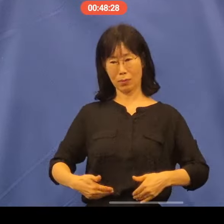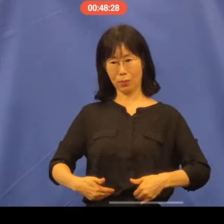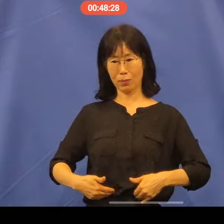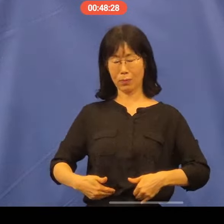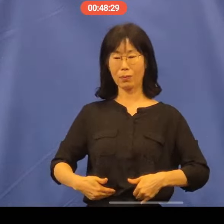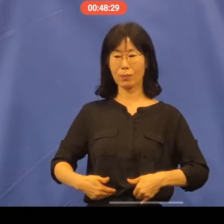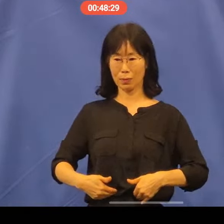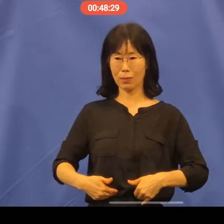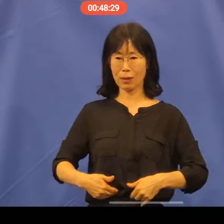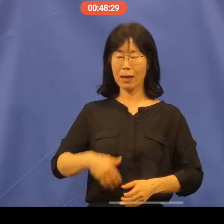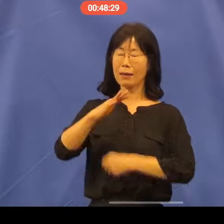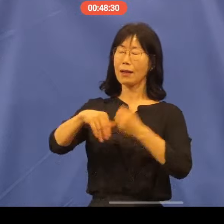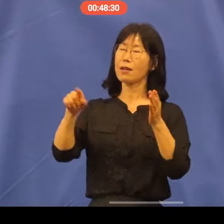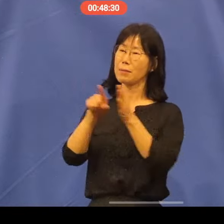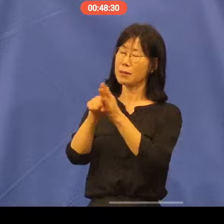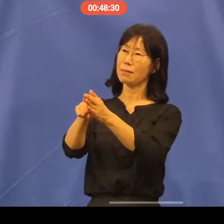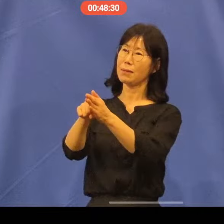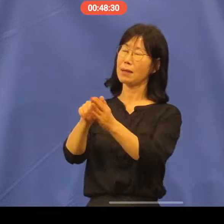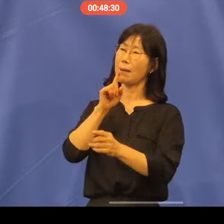당신을 신뢰합니다.